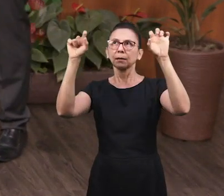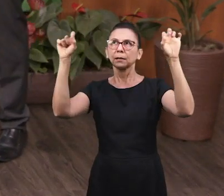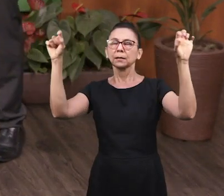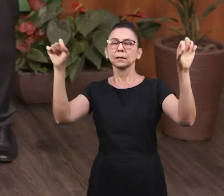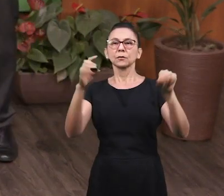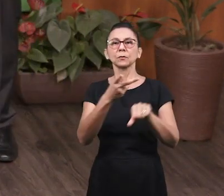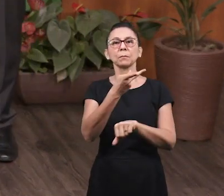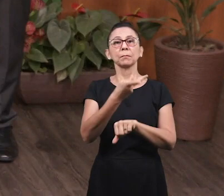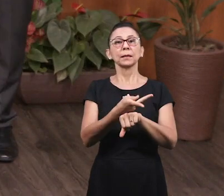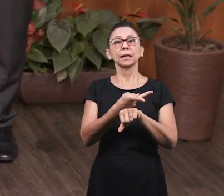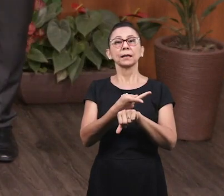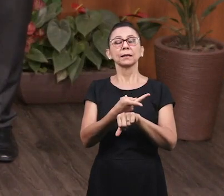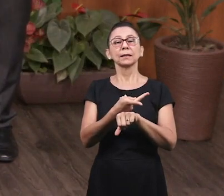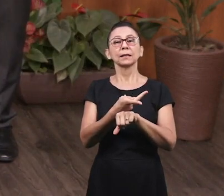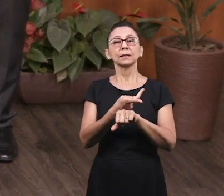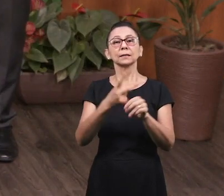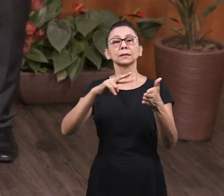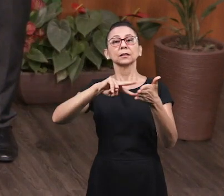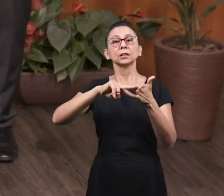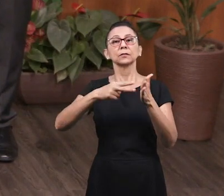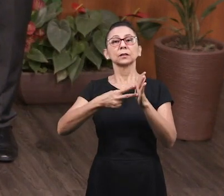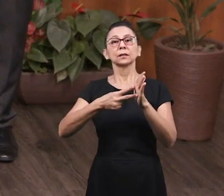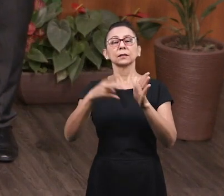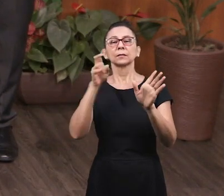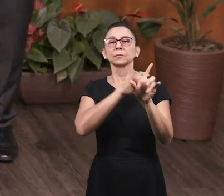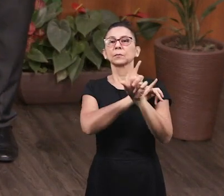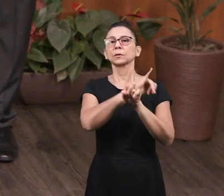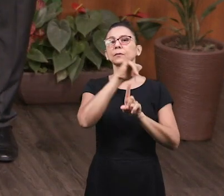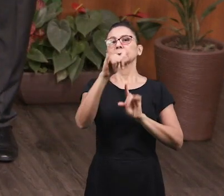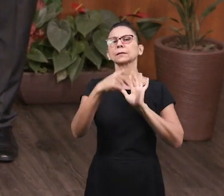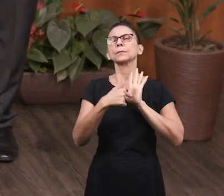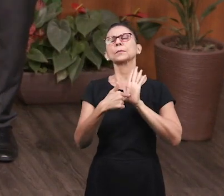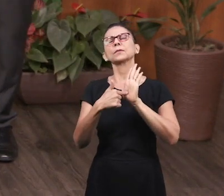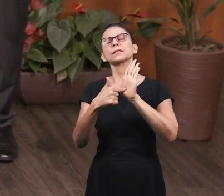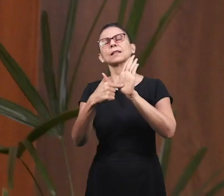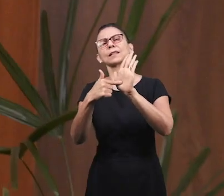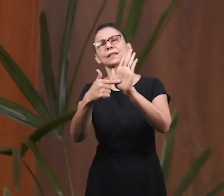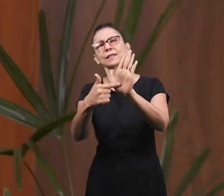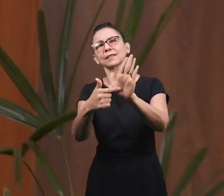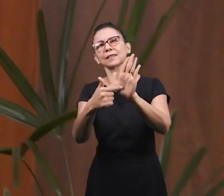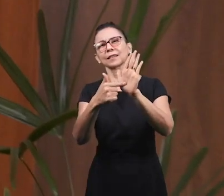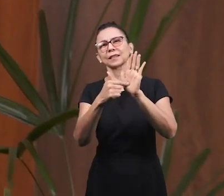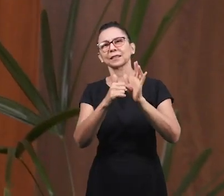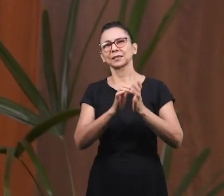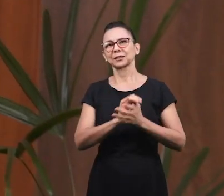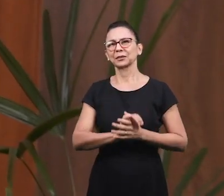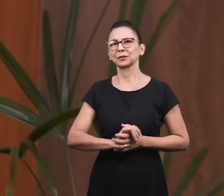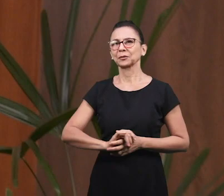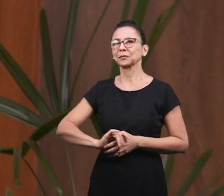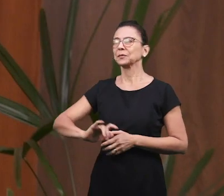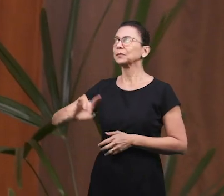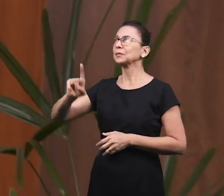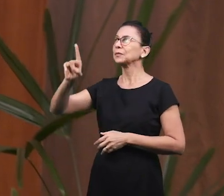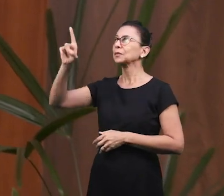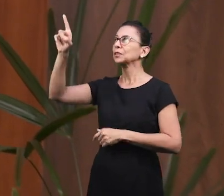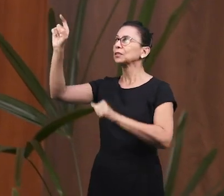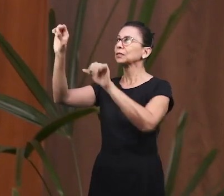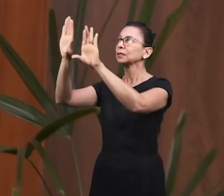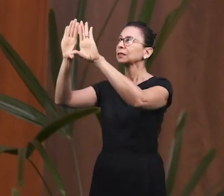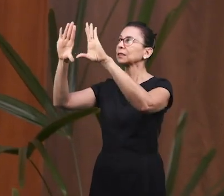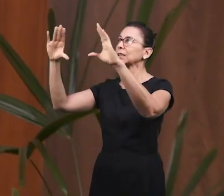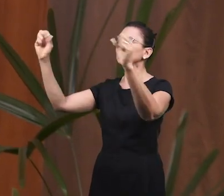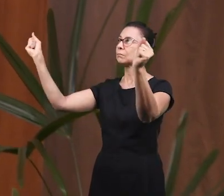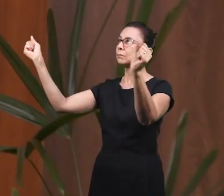ces crochets en argent, parce qu'il pointait prophétiquement vers qui? vers celui qui est venu du haut de